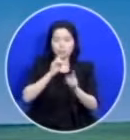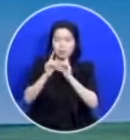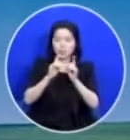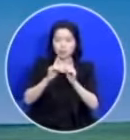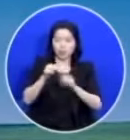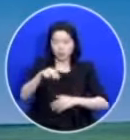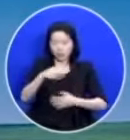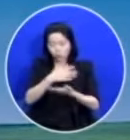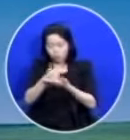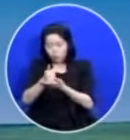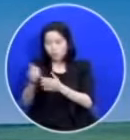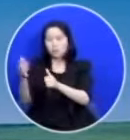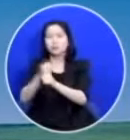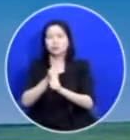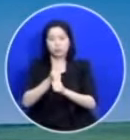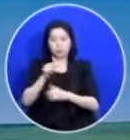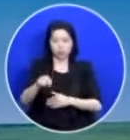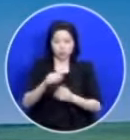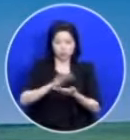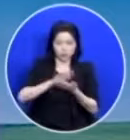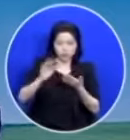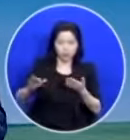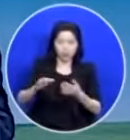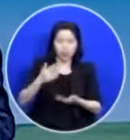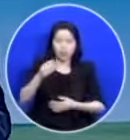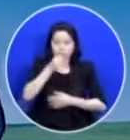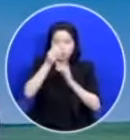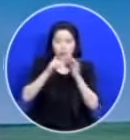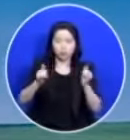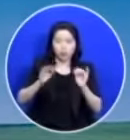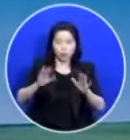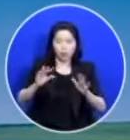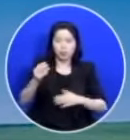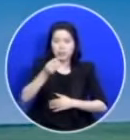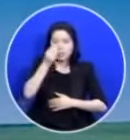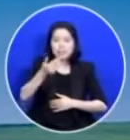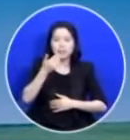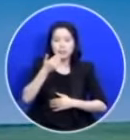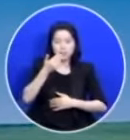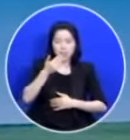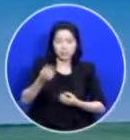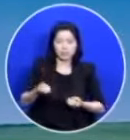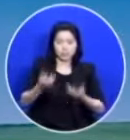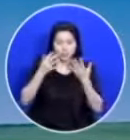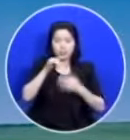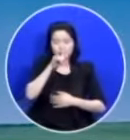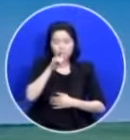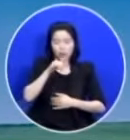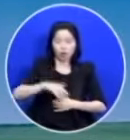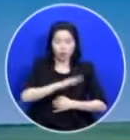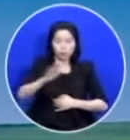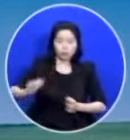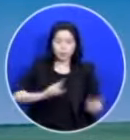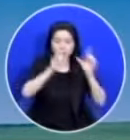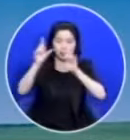붙드는 것입니다 성도여러분 오늘 성찬식을 합니다 속